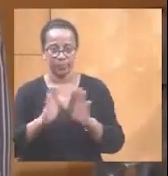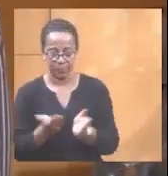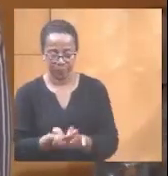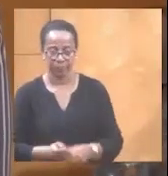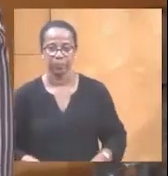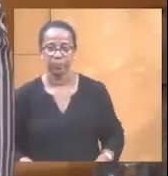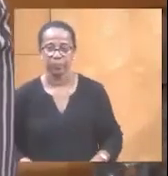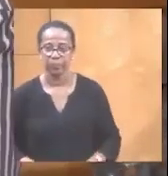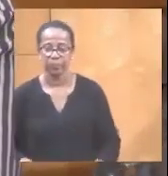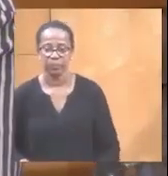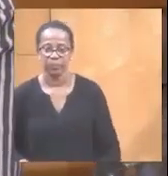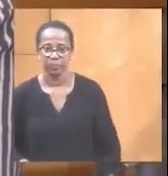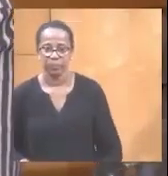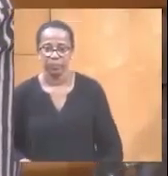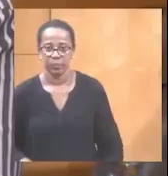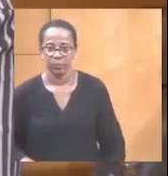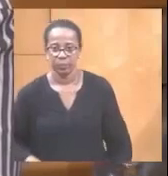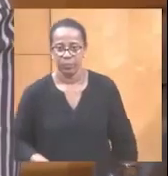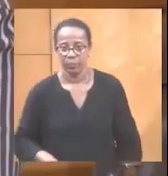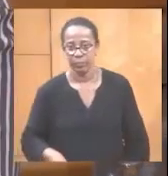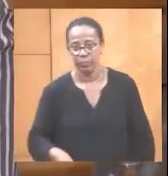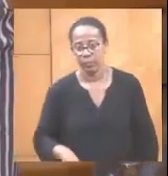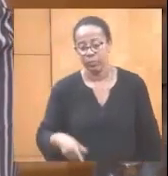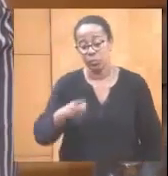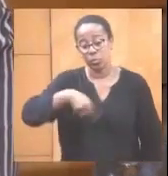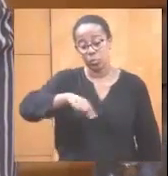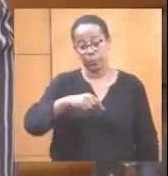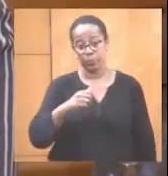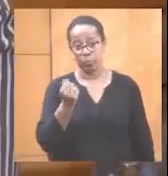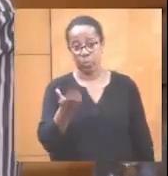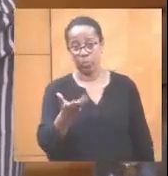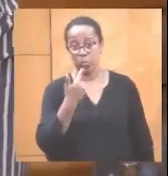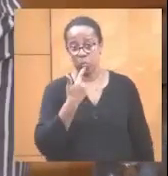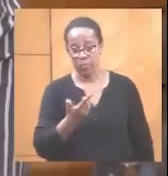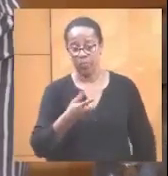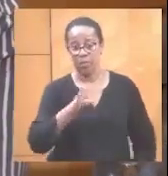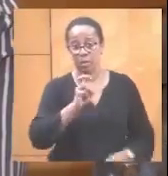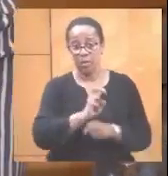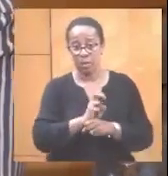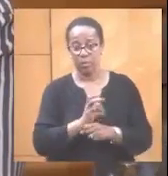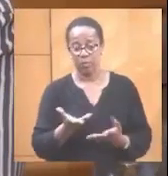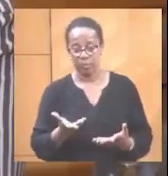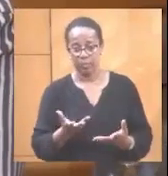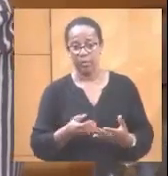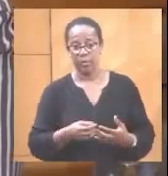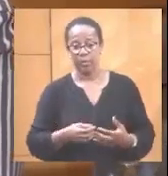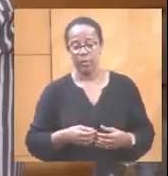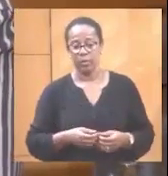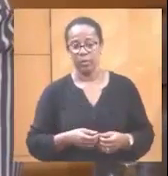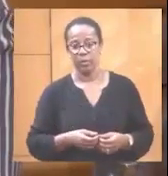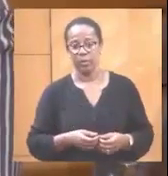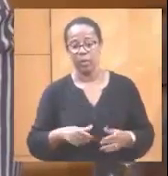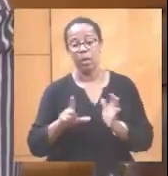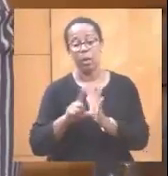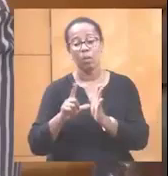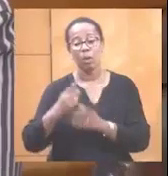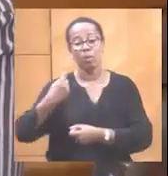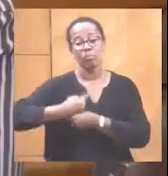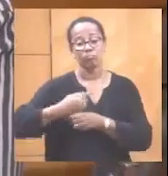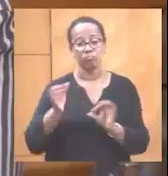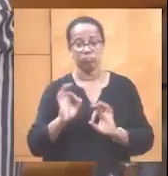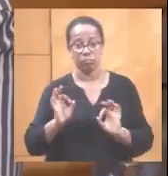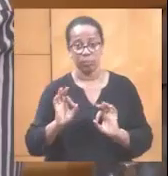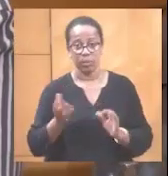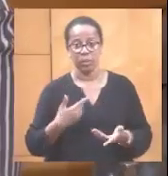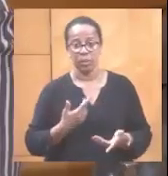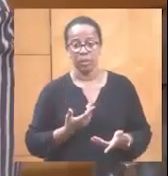Eh bien, nous avons proposé de maintenir la taxe, alors que la loi ne nous oblige plus, ne nous a